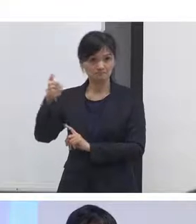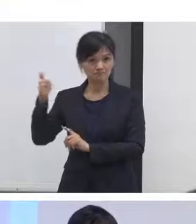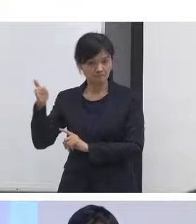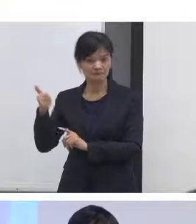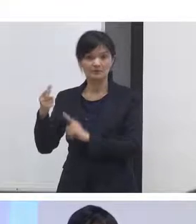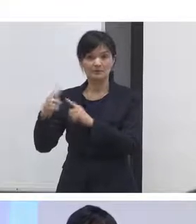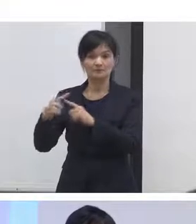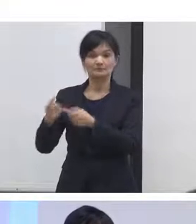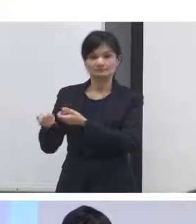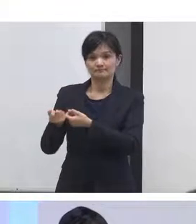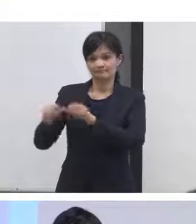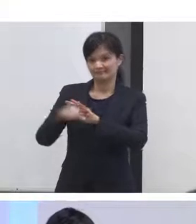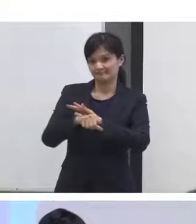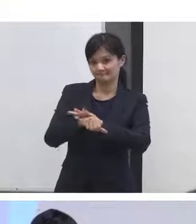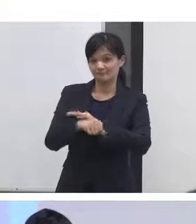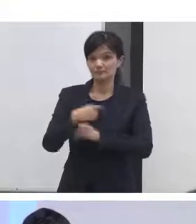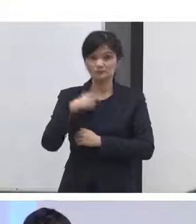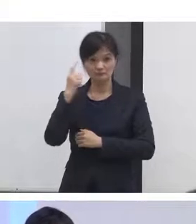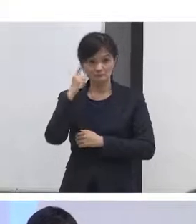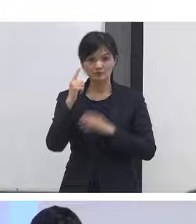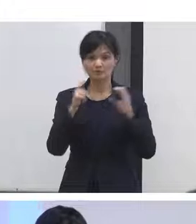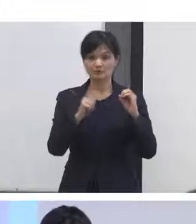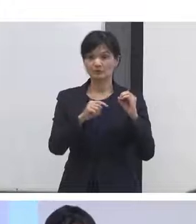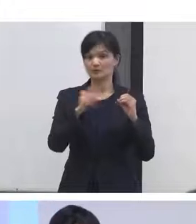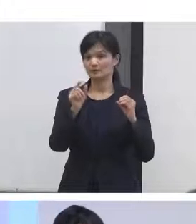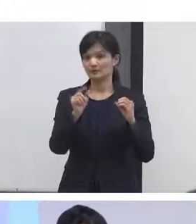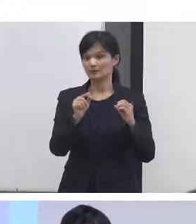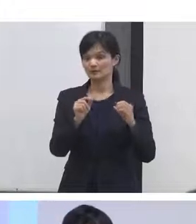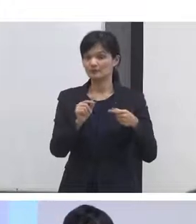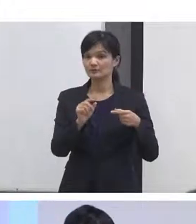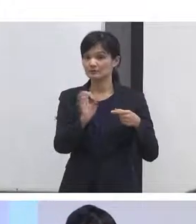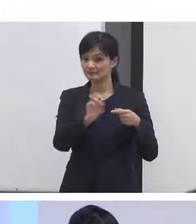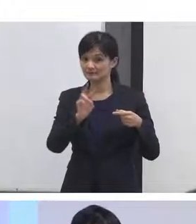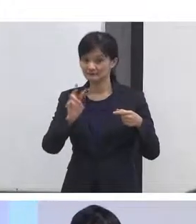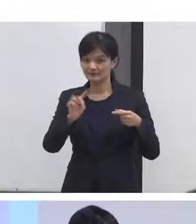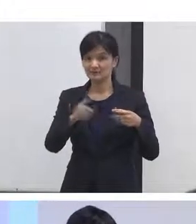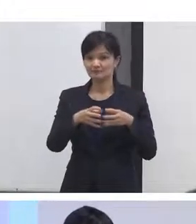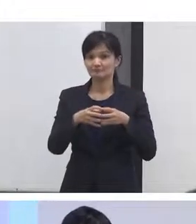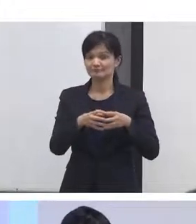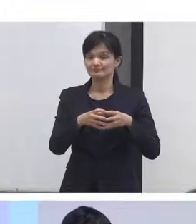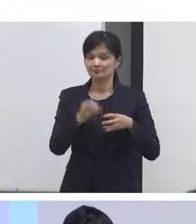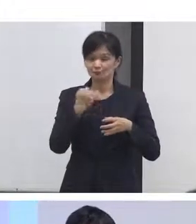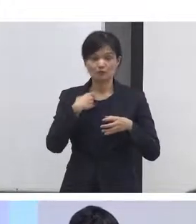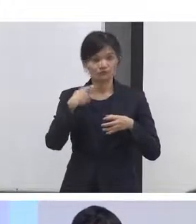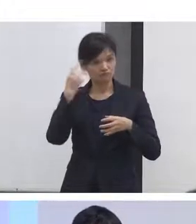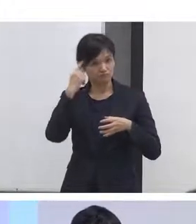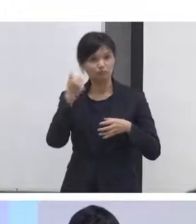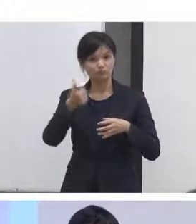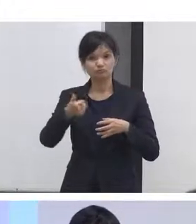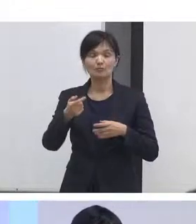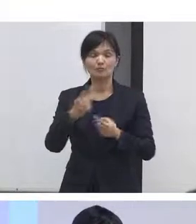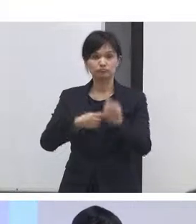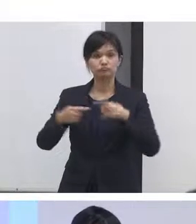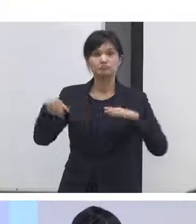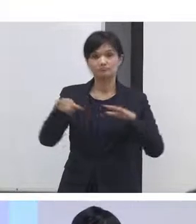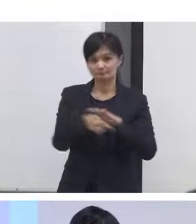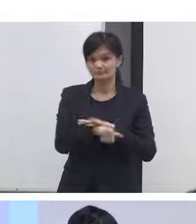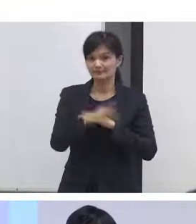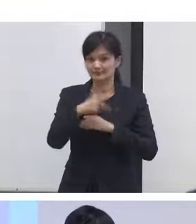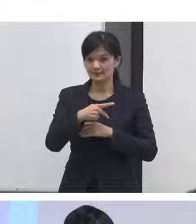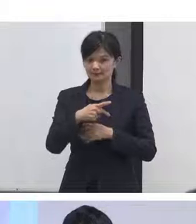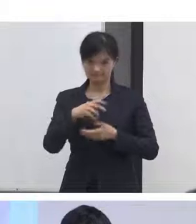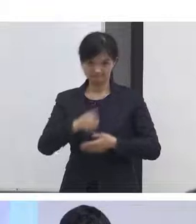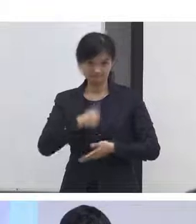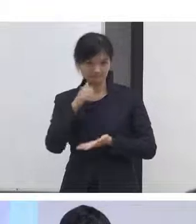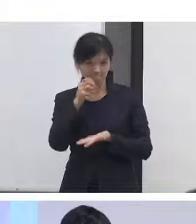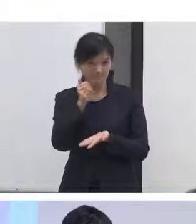GNV 的 CoFace， 我觉得就是一个很棒的一个参与性的专案，让大家就是一起参与事实查核，让大家可以传递正确的知识。那也